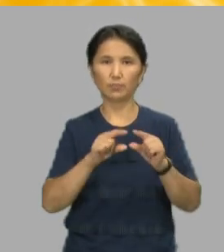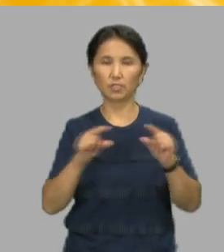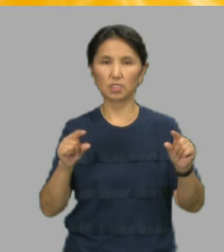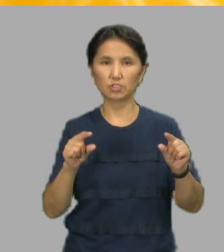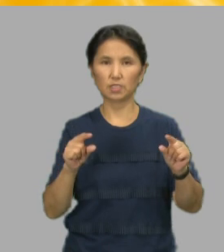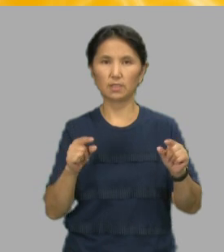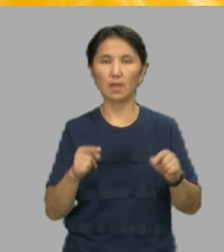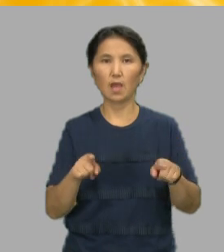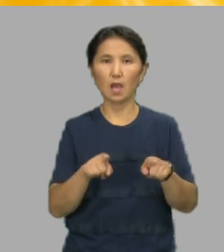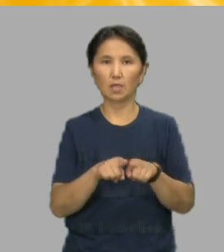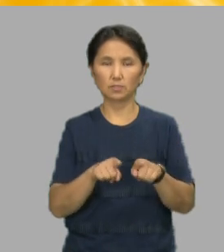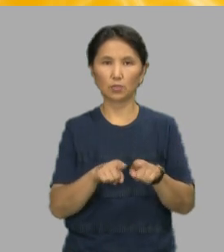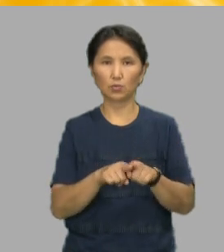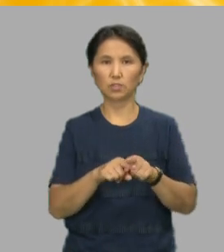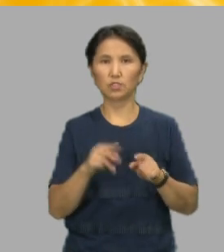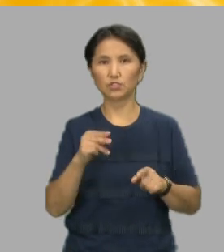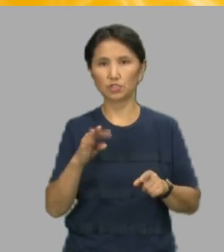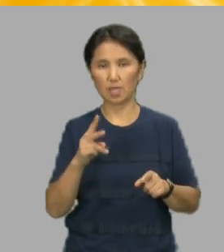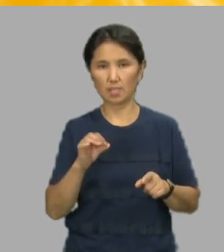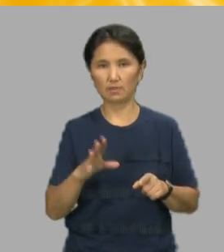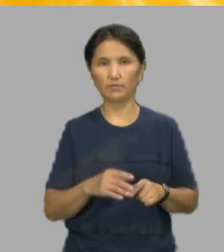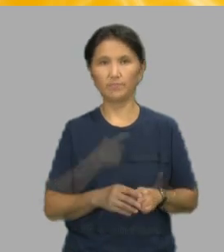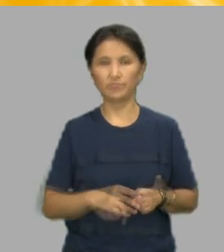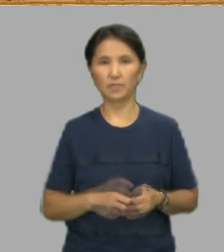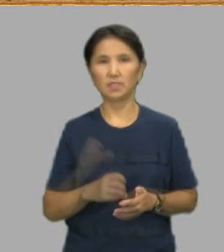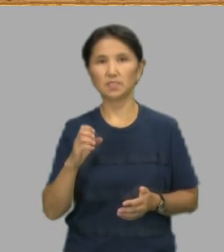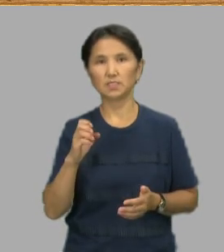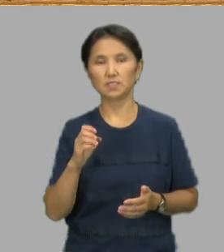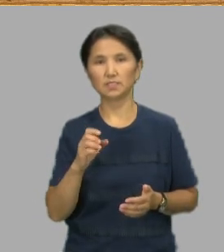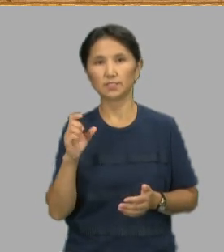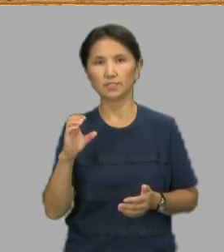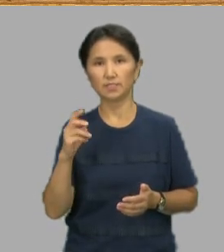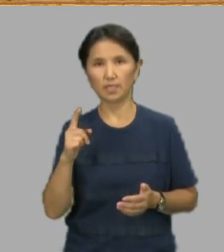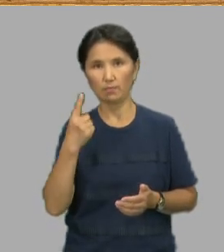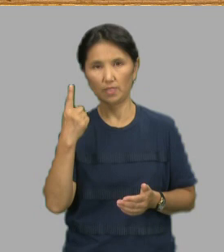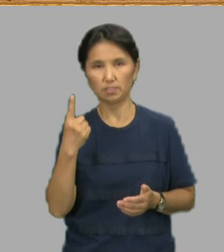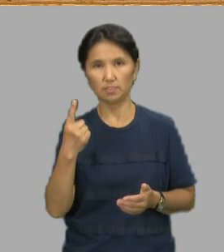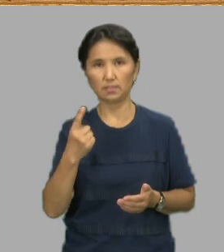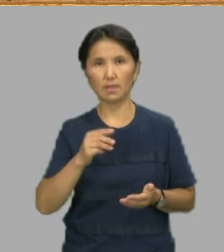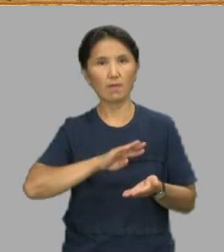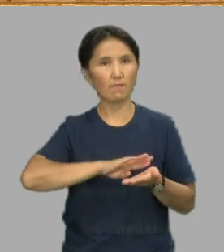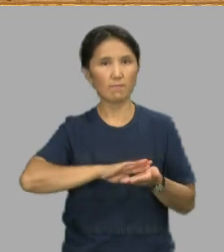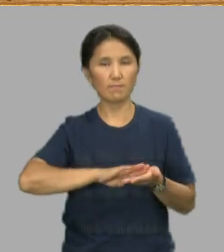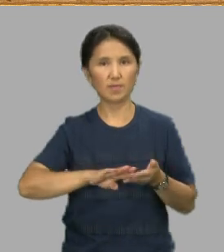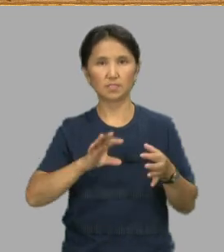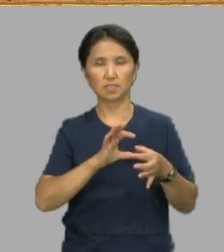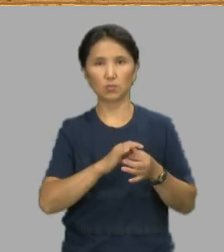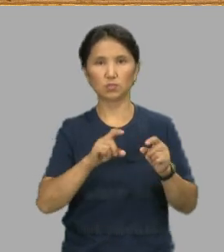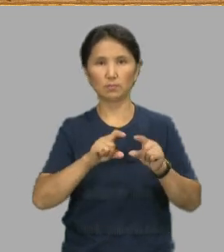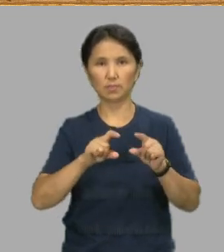Написание в предложении однородных членов. Схема 1. В